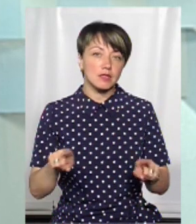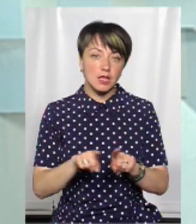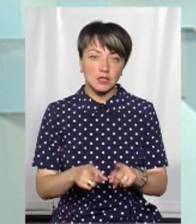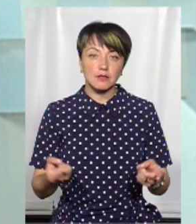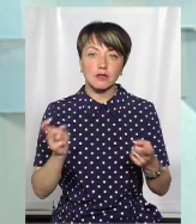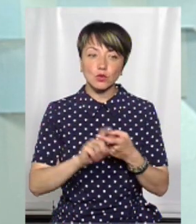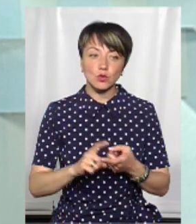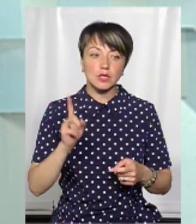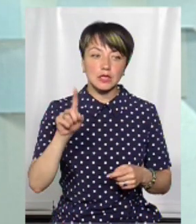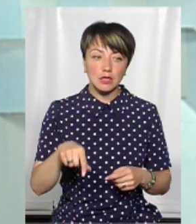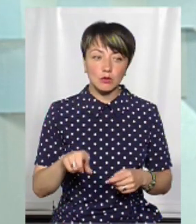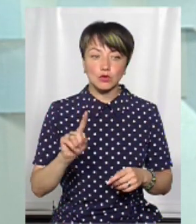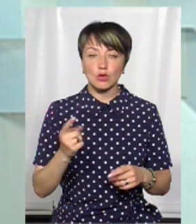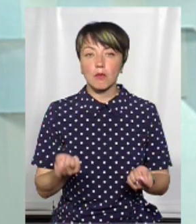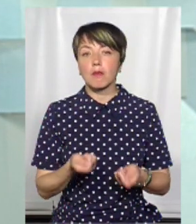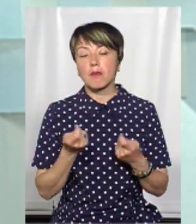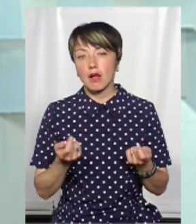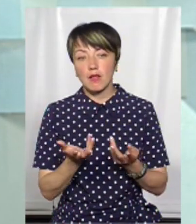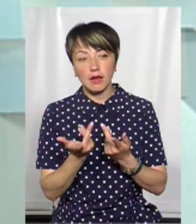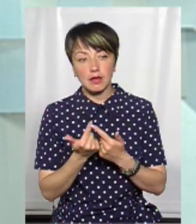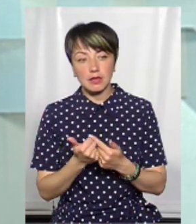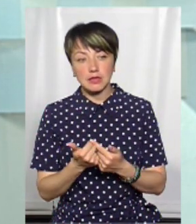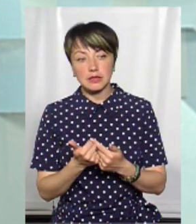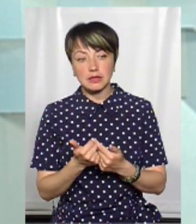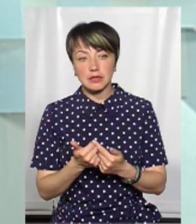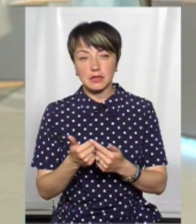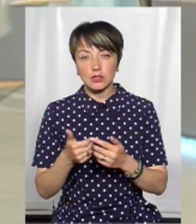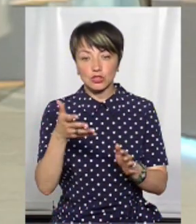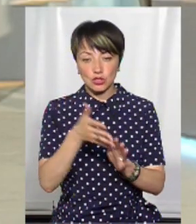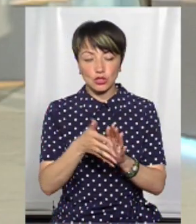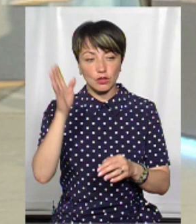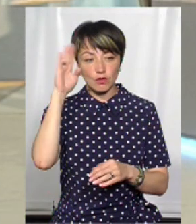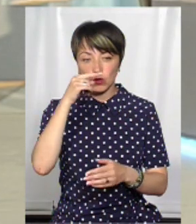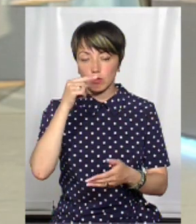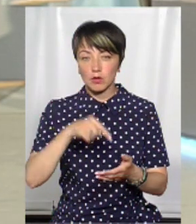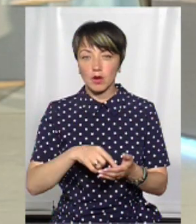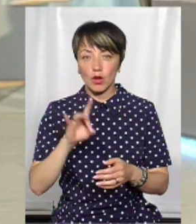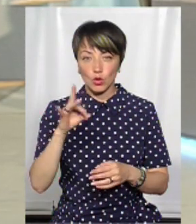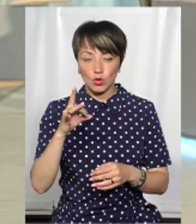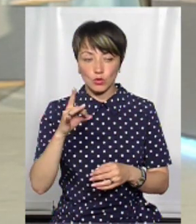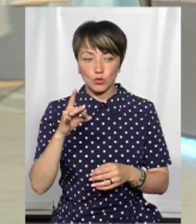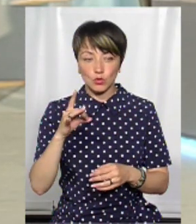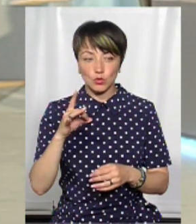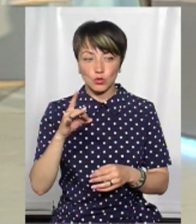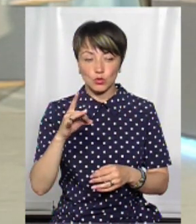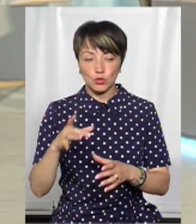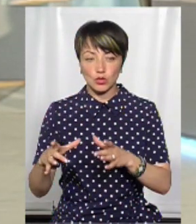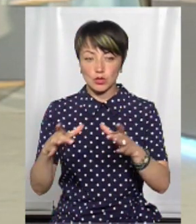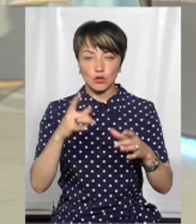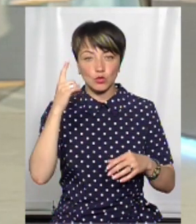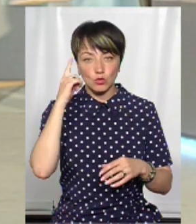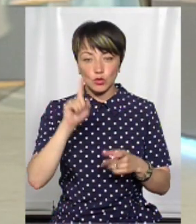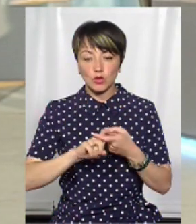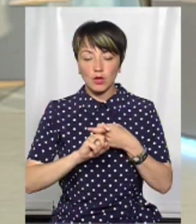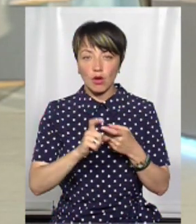в зв'язку з тим, що дуже мала кількість стічних вод, які потрапляють до цього ставу, то я думаю,